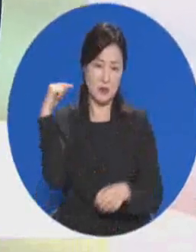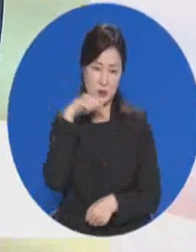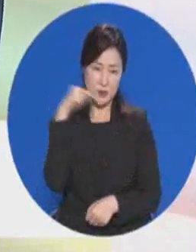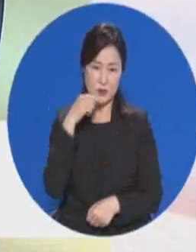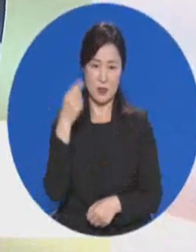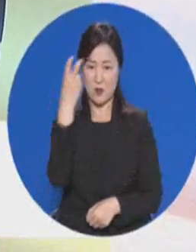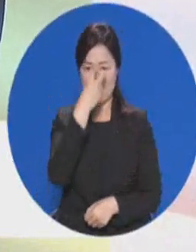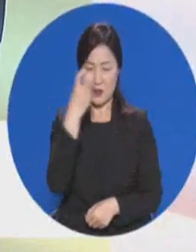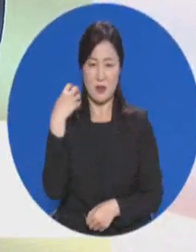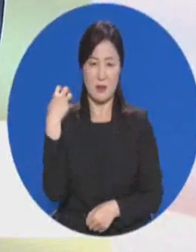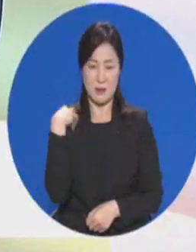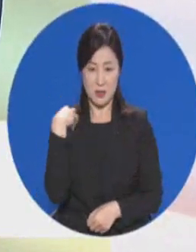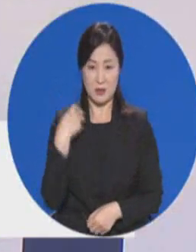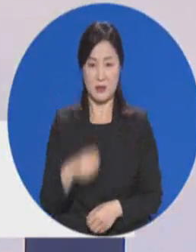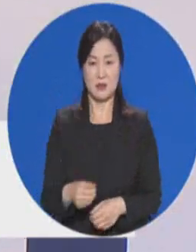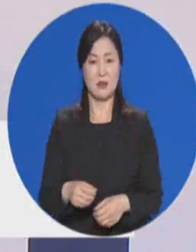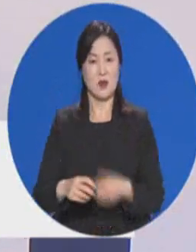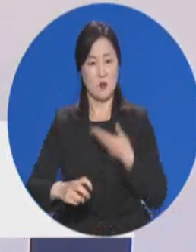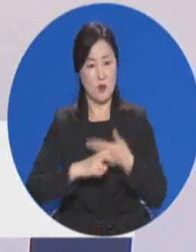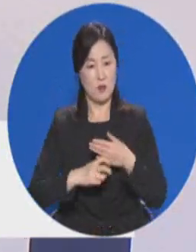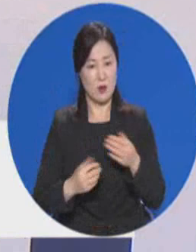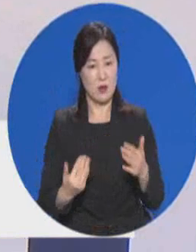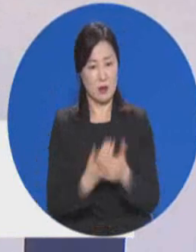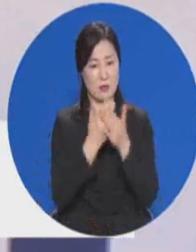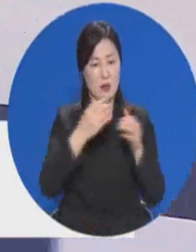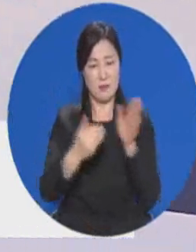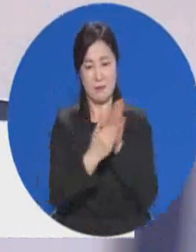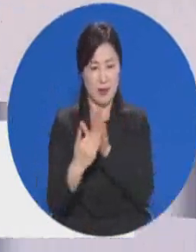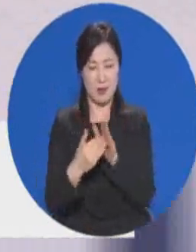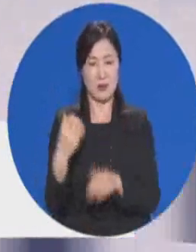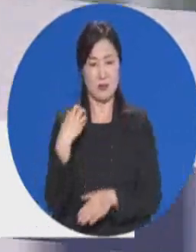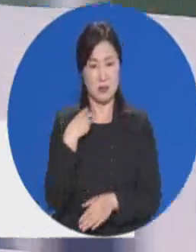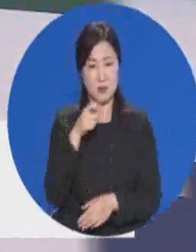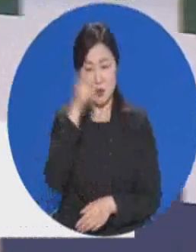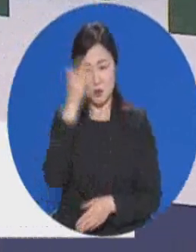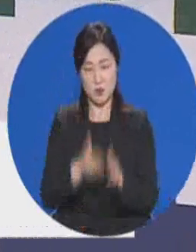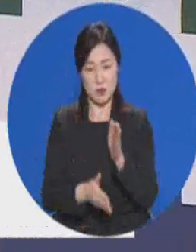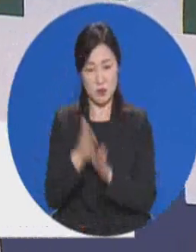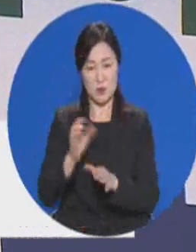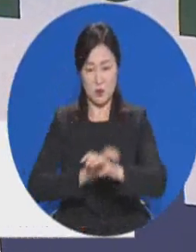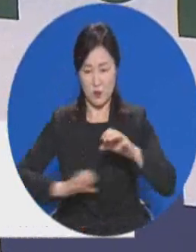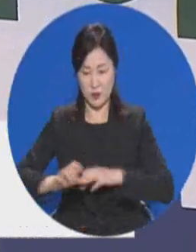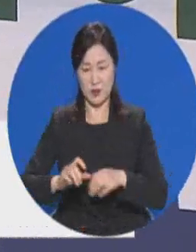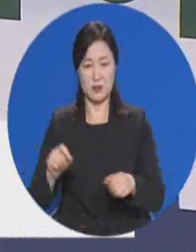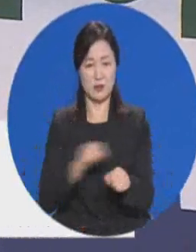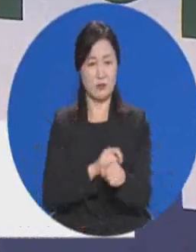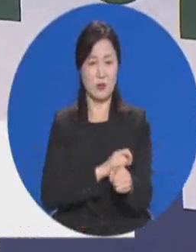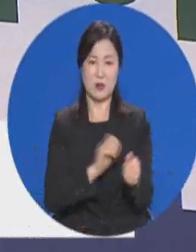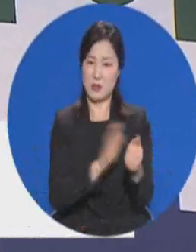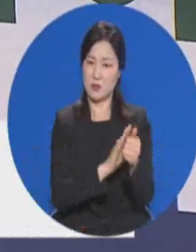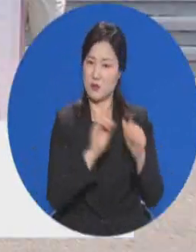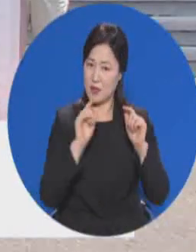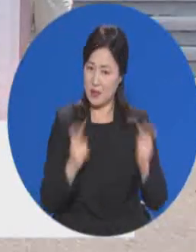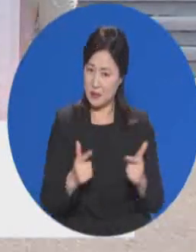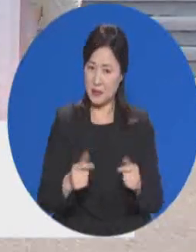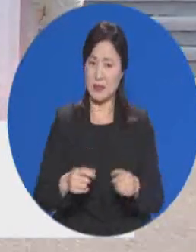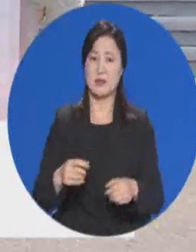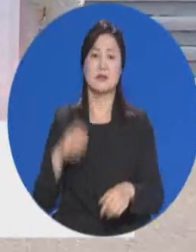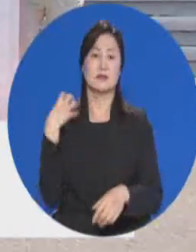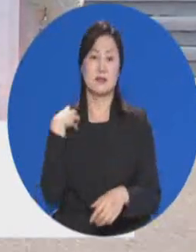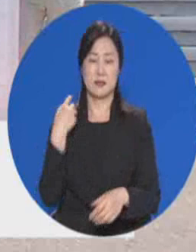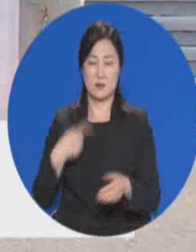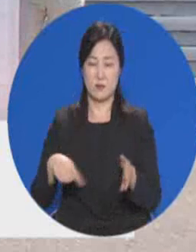관리 단속으로 난개발을 막아야 할 여수시가 특정 업체에 특혜를 준 의혹이 있다며 시 행정의 책임을 묻기